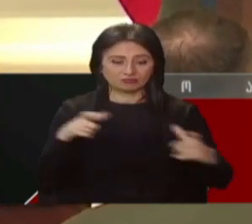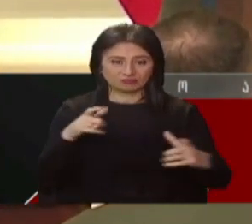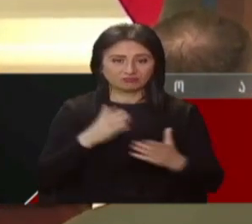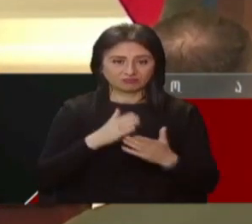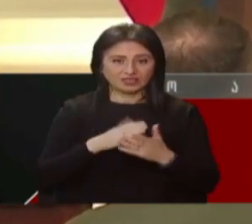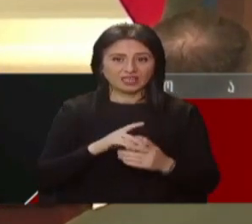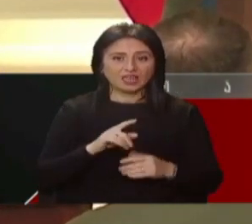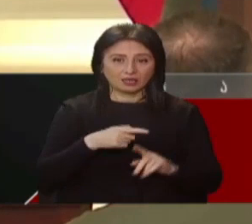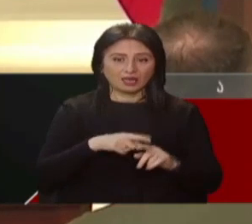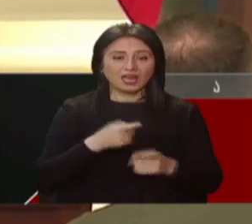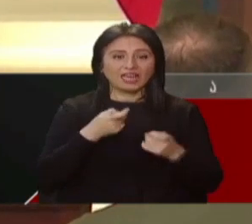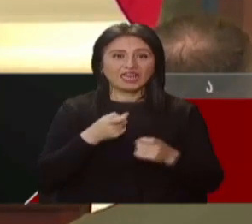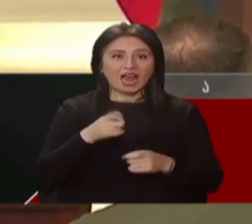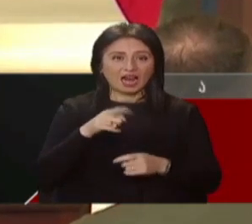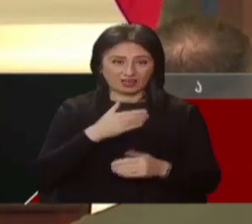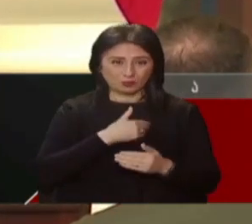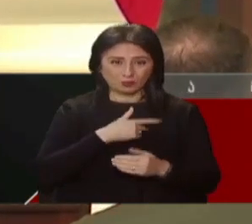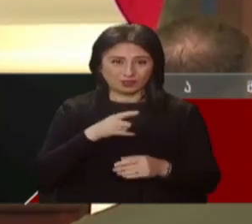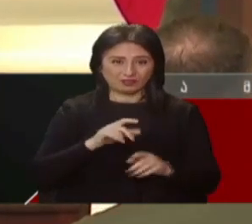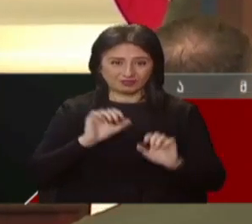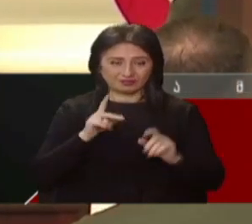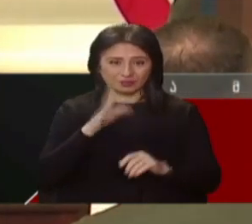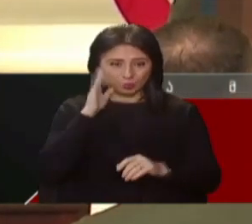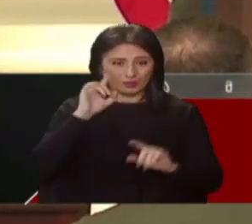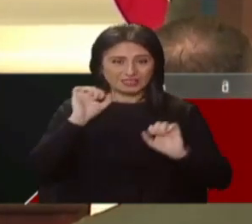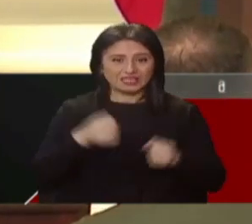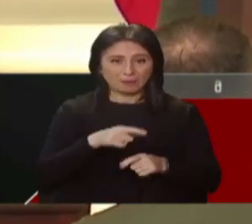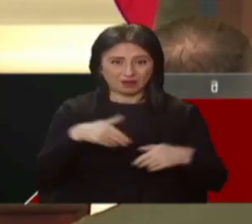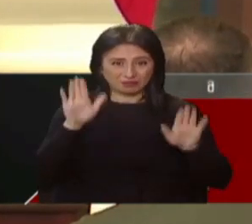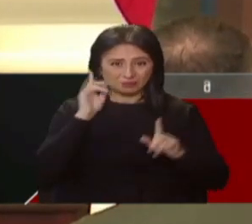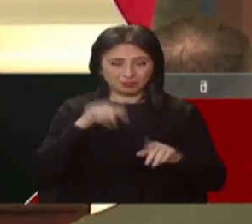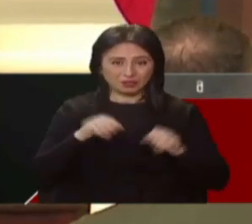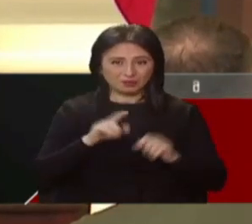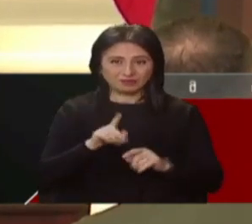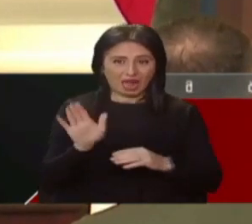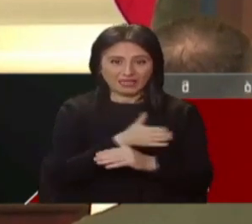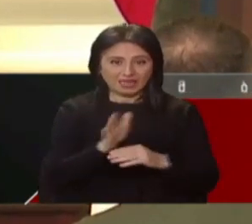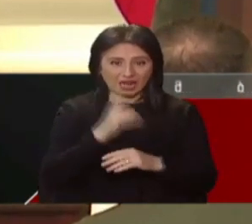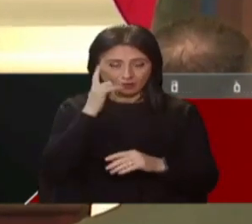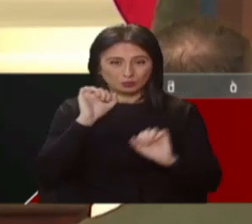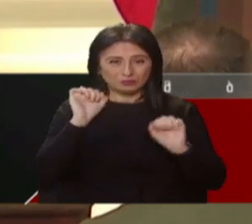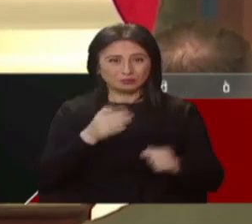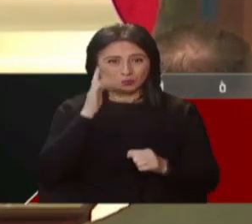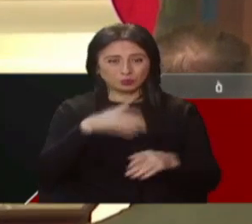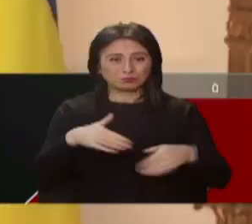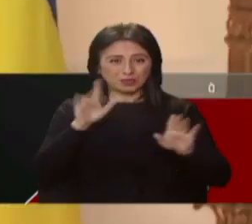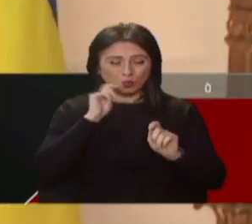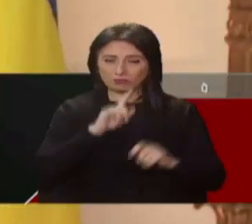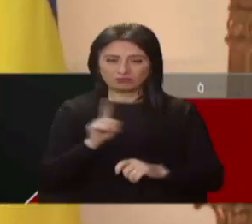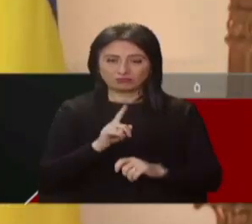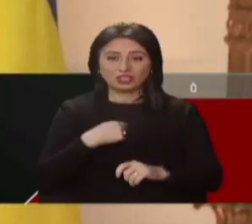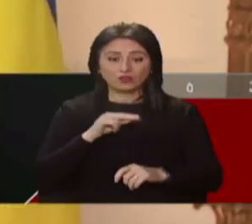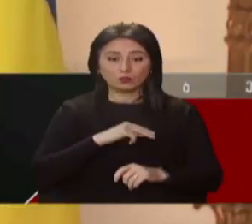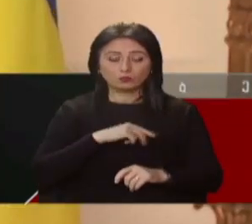რუსეთი ზამთარს იარაღად იყენებს, ყინავს და აშიმშილებს ხალხს, ერთმანეთისგან აცალკევებს მათ. ჩვენ ვმუშაობთ იმისთვის,